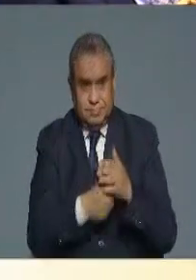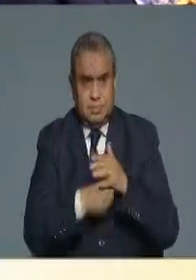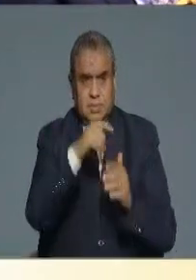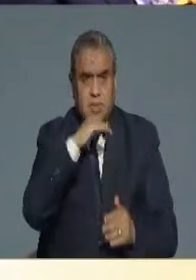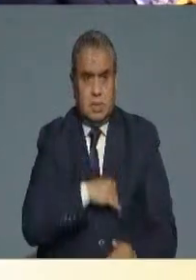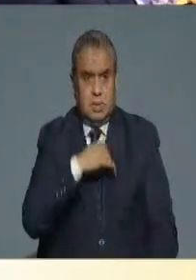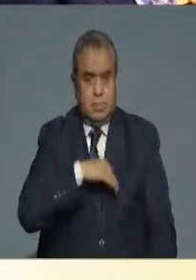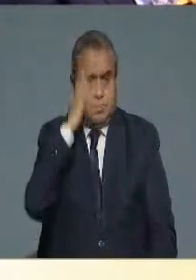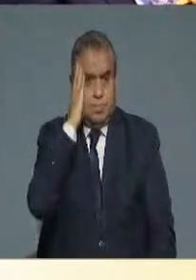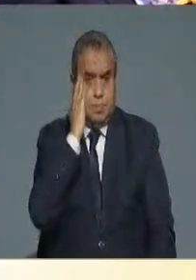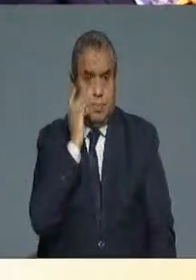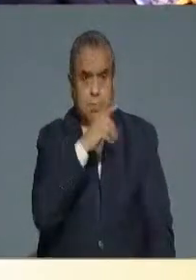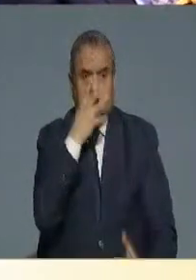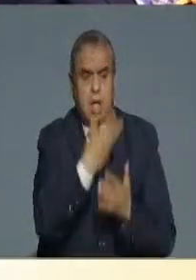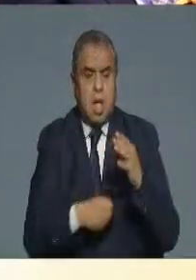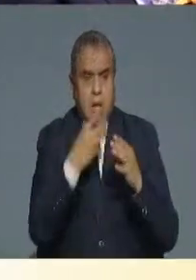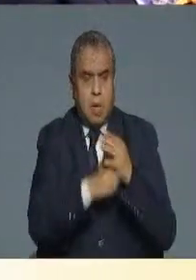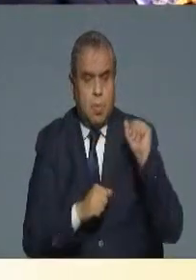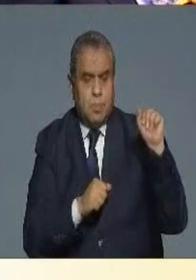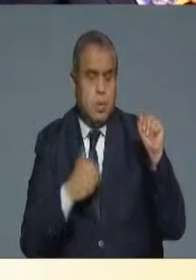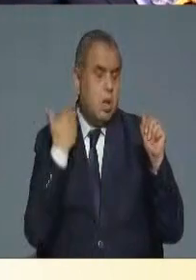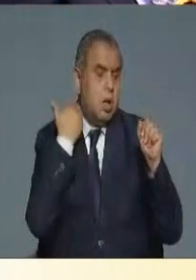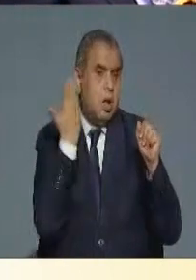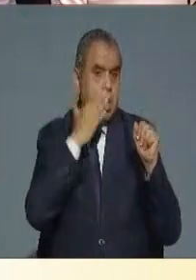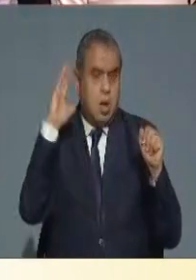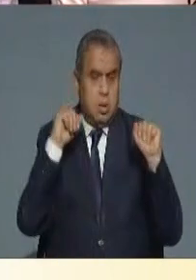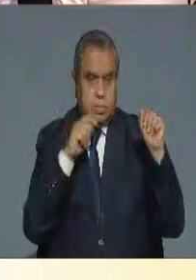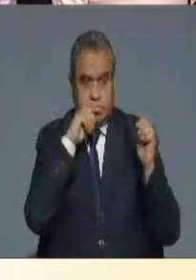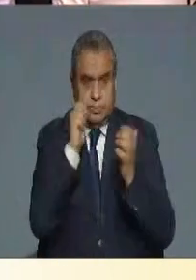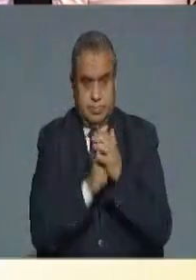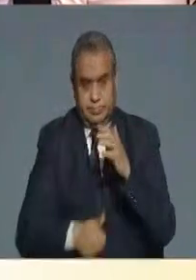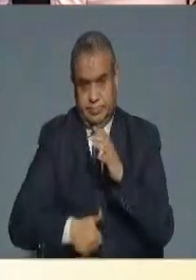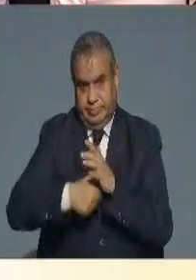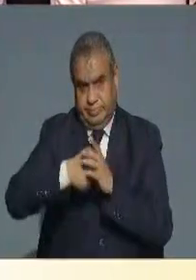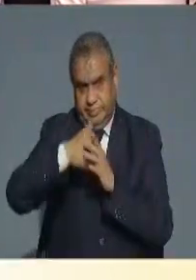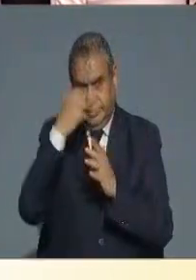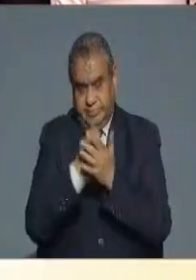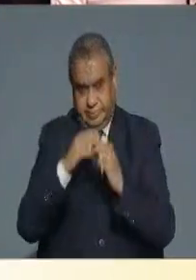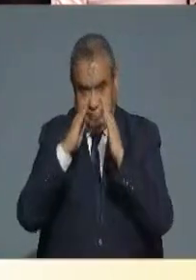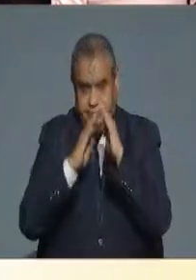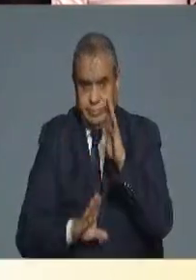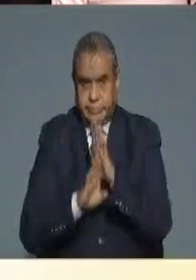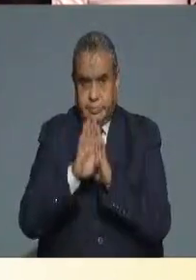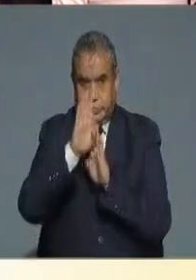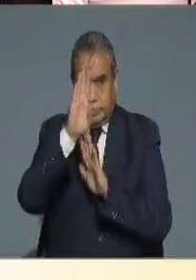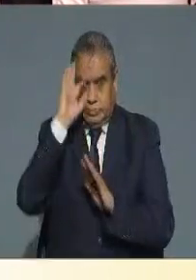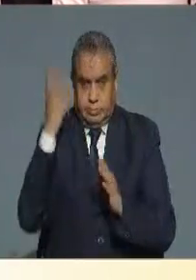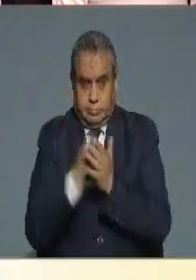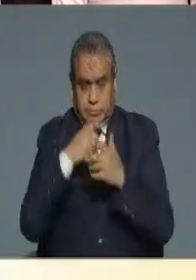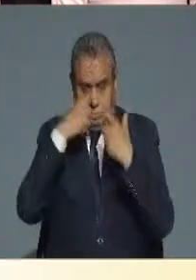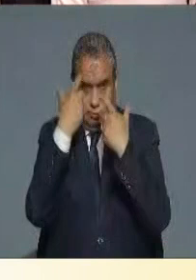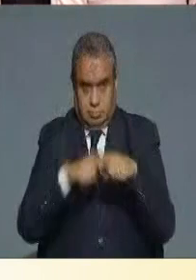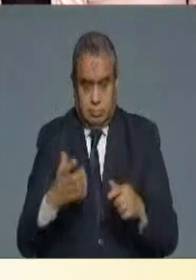الكثير ثقة في أن أبناؤهم قادرون على إحداث الفارق لهذا